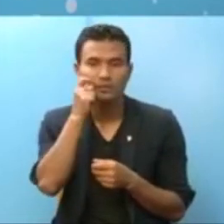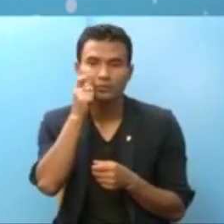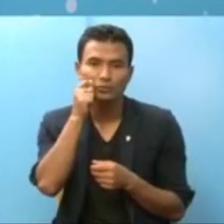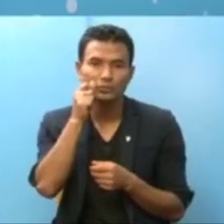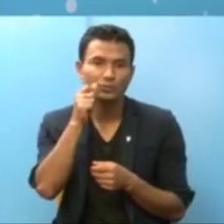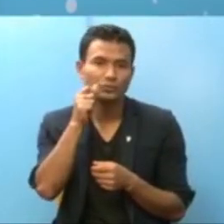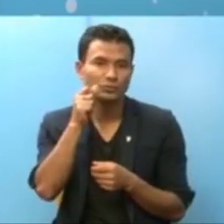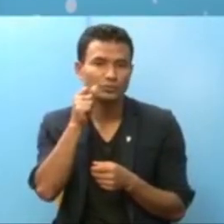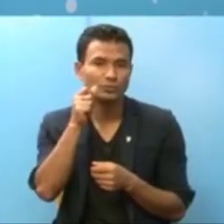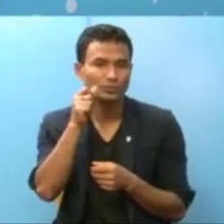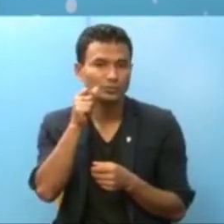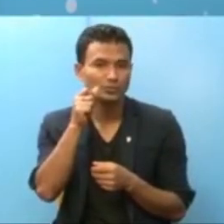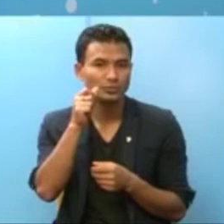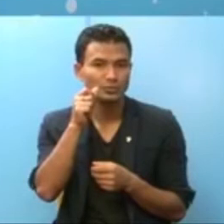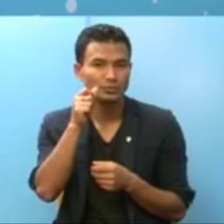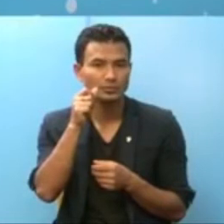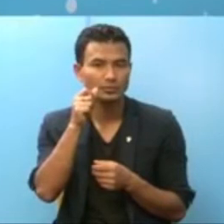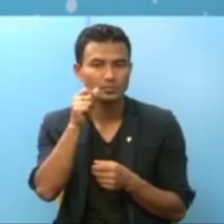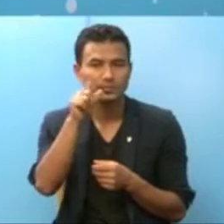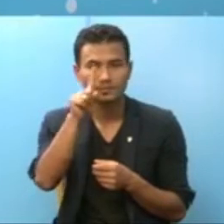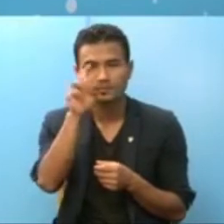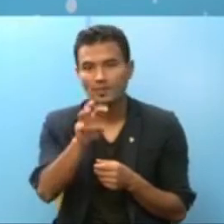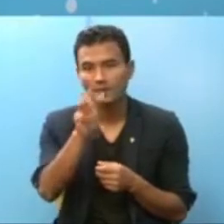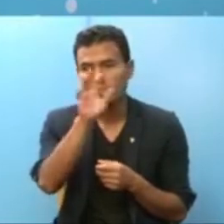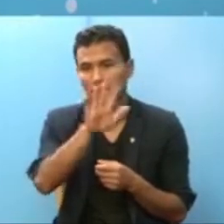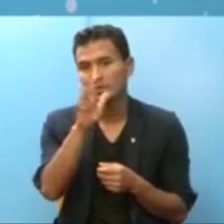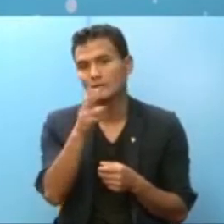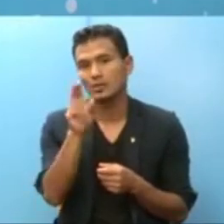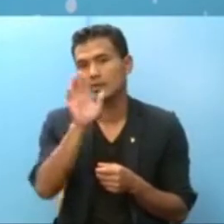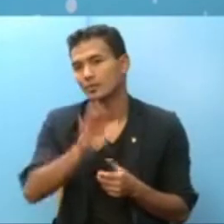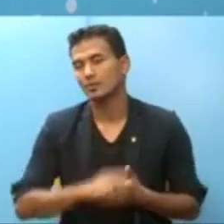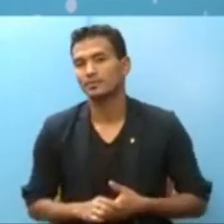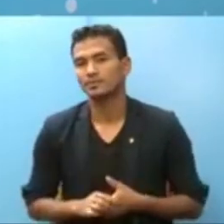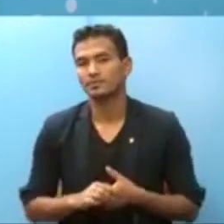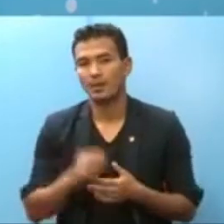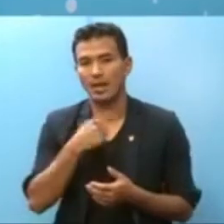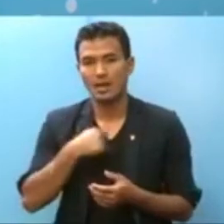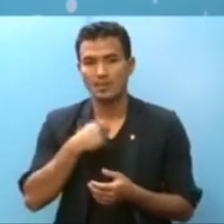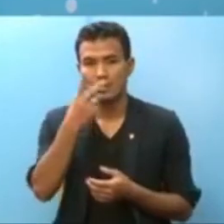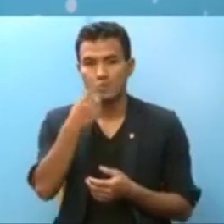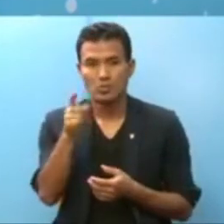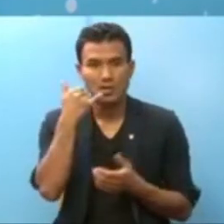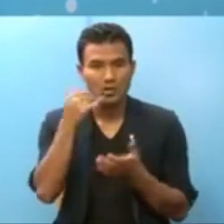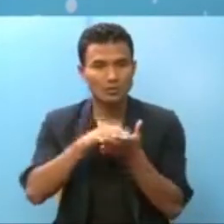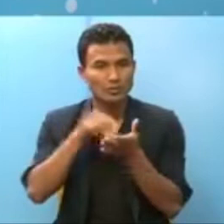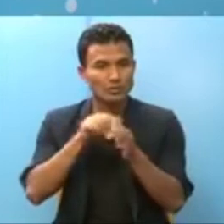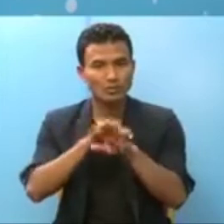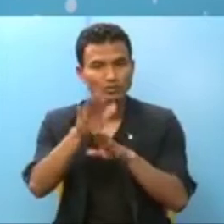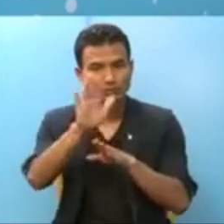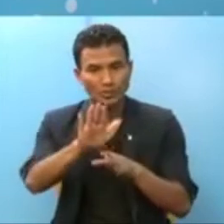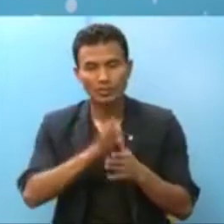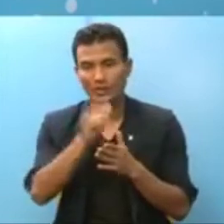एक जार पच्पन्न हुनों चा राहामरो दुई ओटा कॉल सेंटर अरू छन